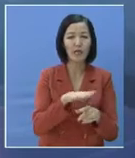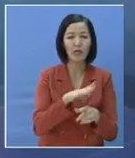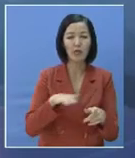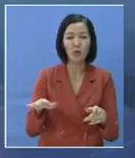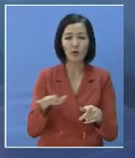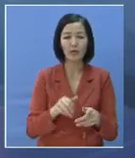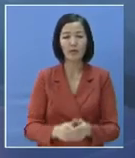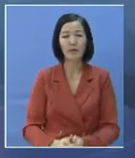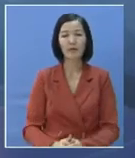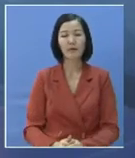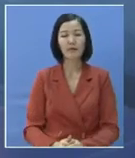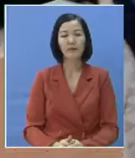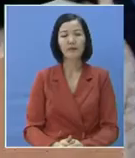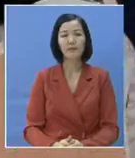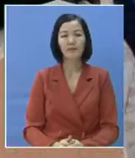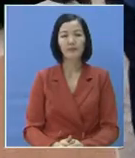в следующем материале.